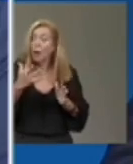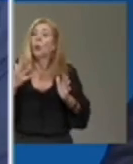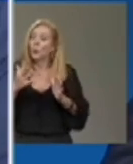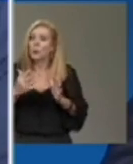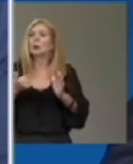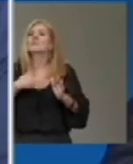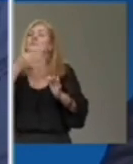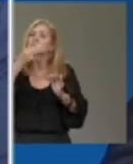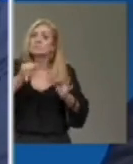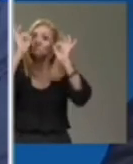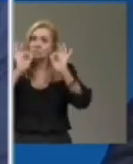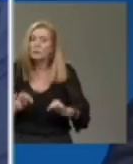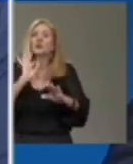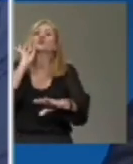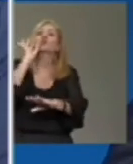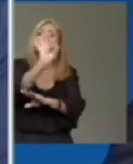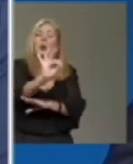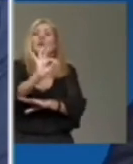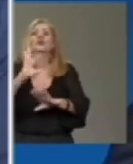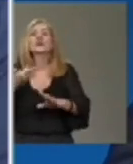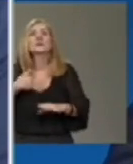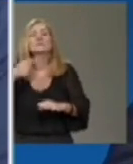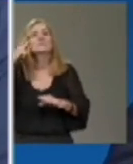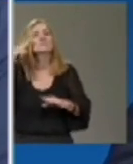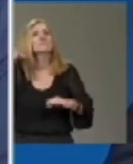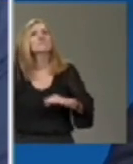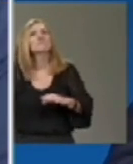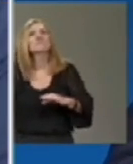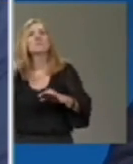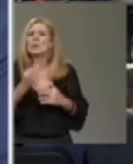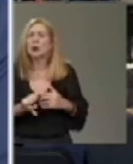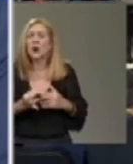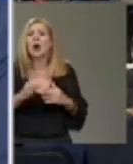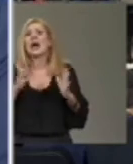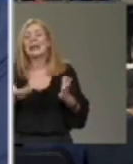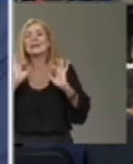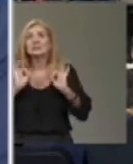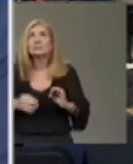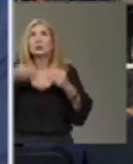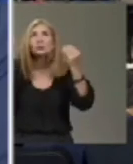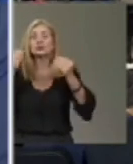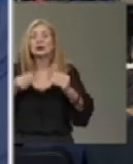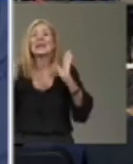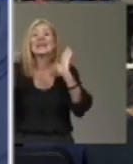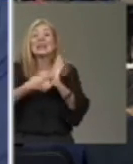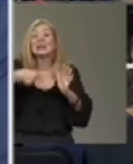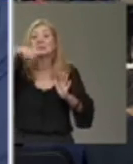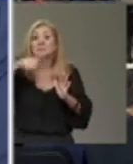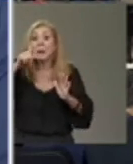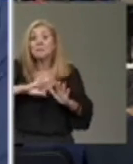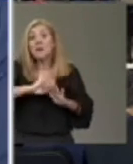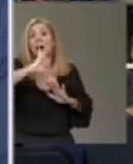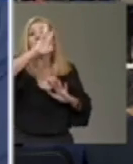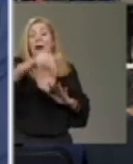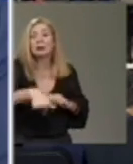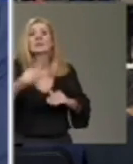για να αντιμετωπίσουμε το υπερβολικό κόστος ζωής που έχει μπει στη ζωή μας σε συνδυασμό με